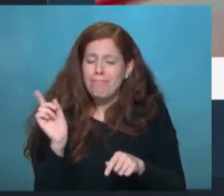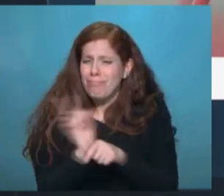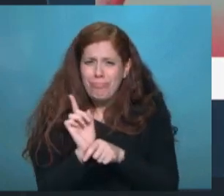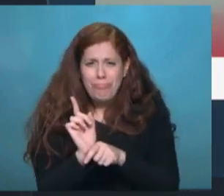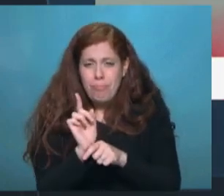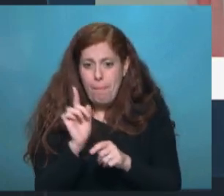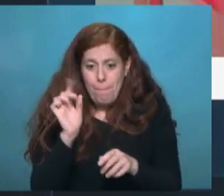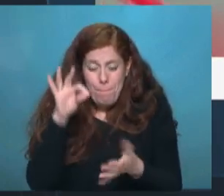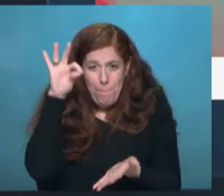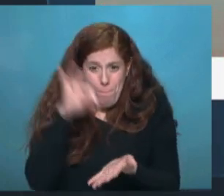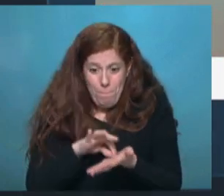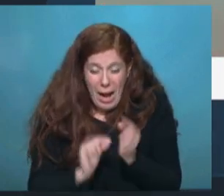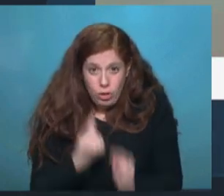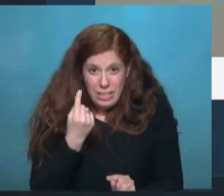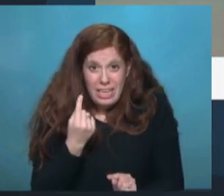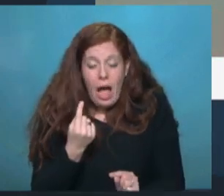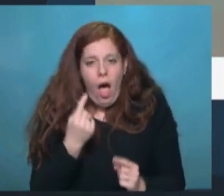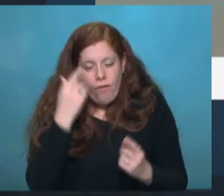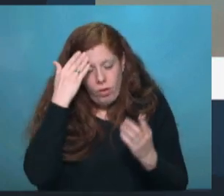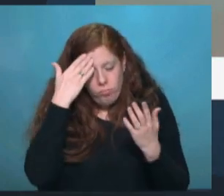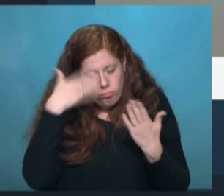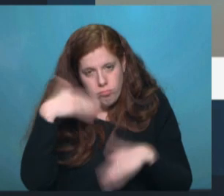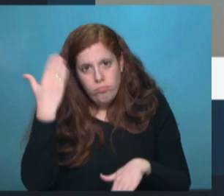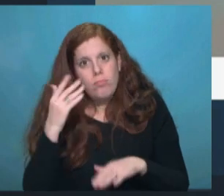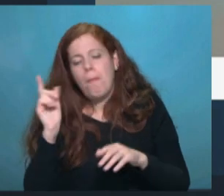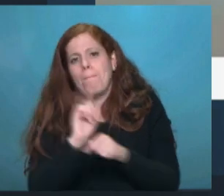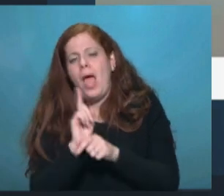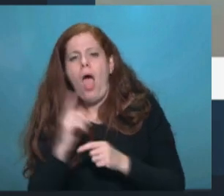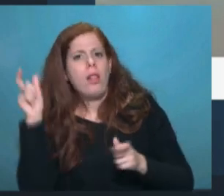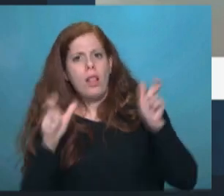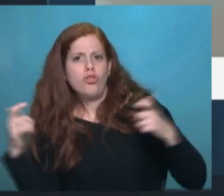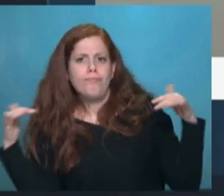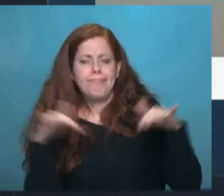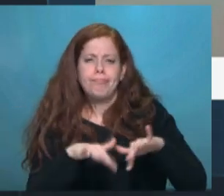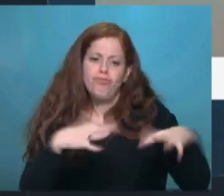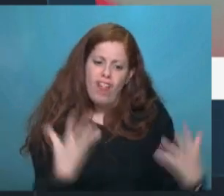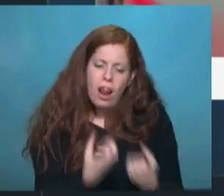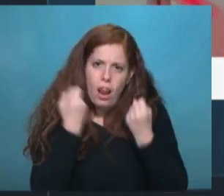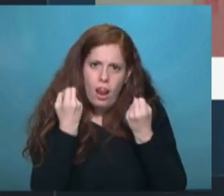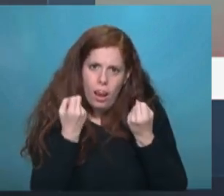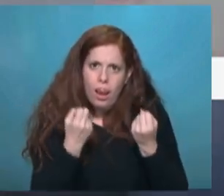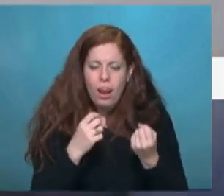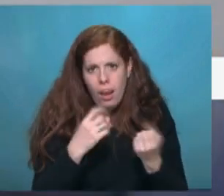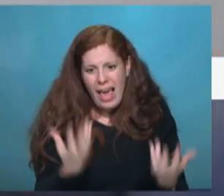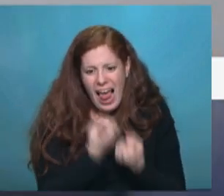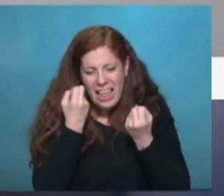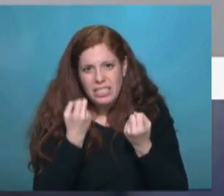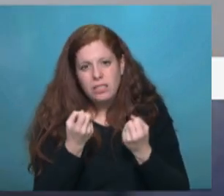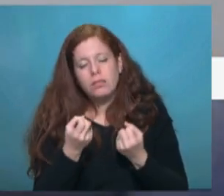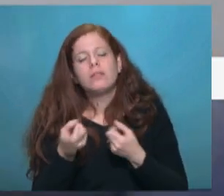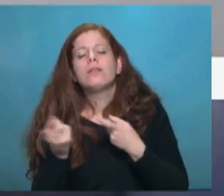ברגע שזה קרה וברגע שזה נודע, אז החלו מאמצי הפינוי. הגיעו כוחות חילוץ